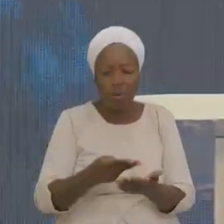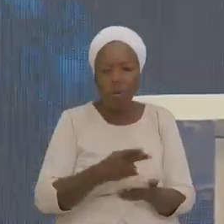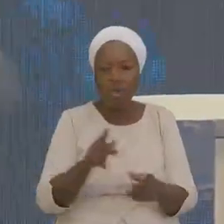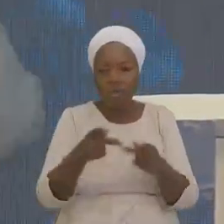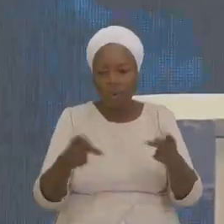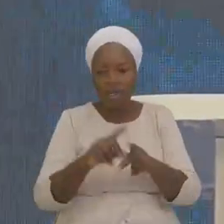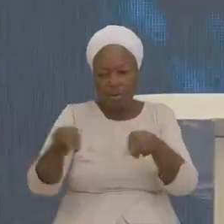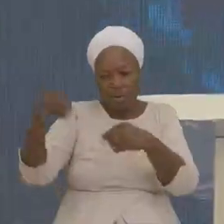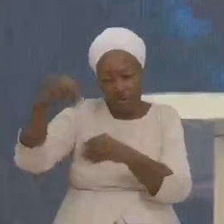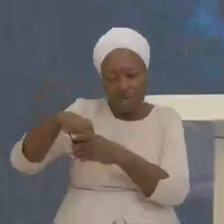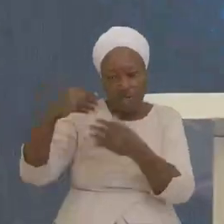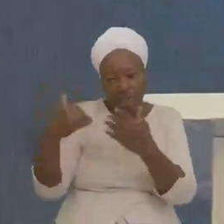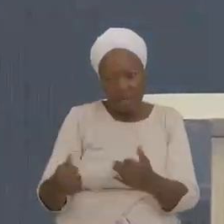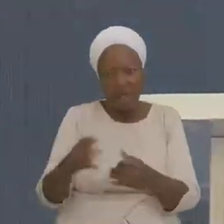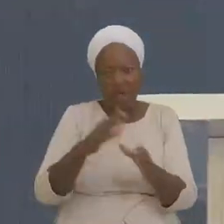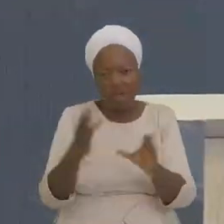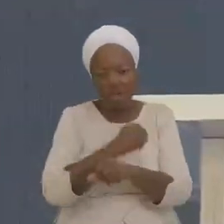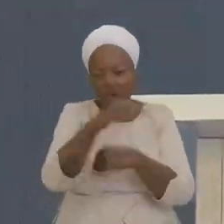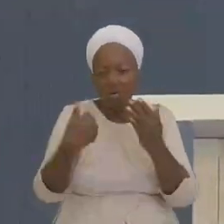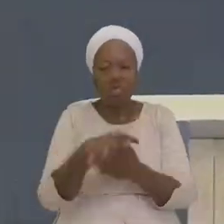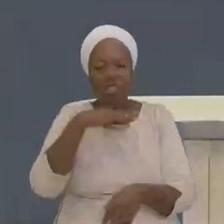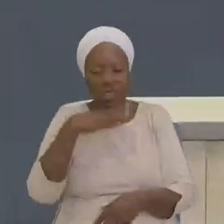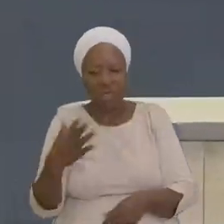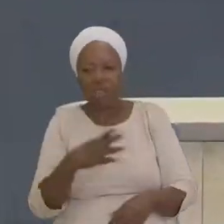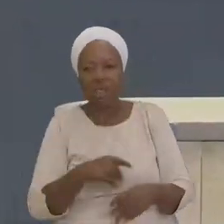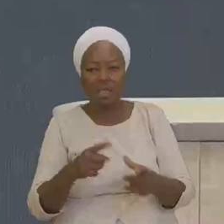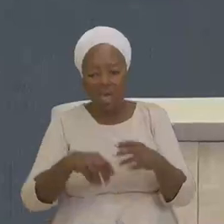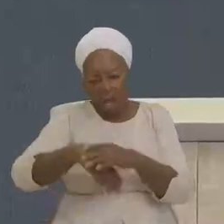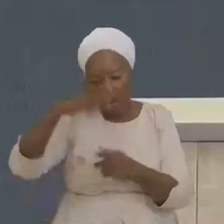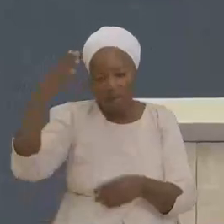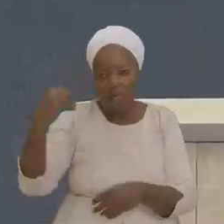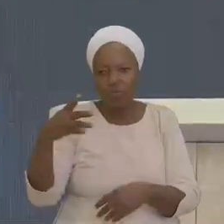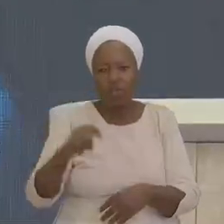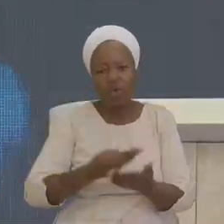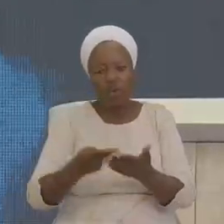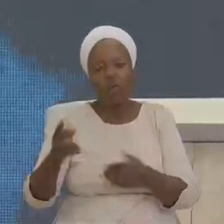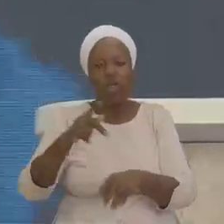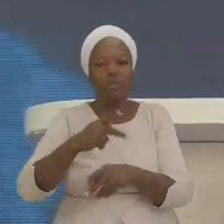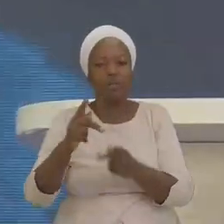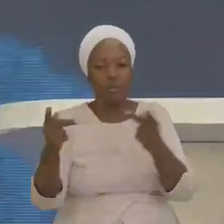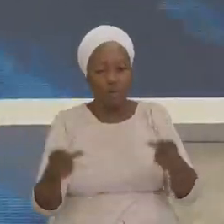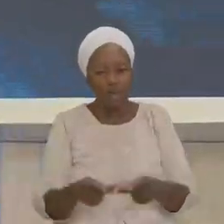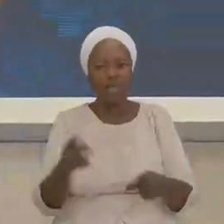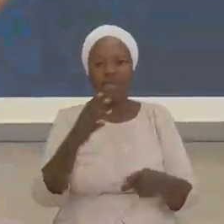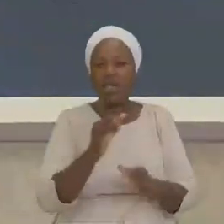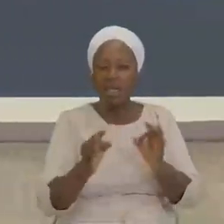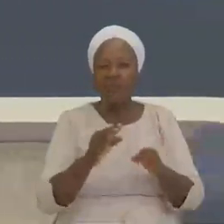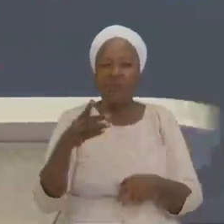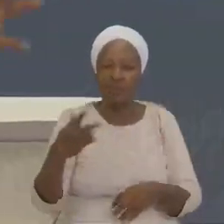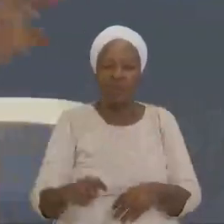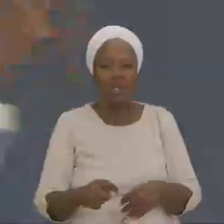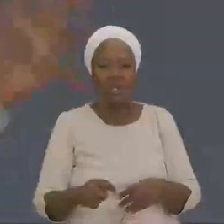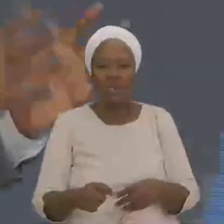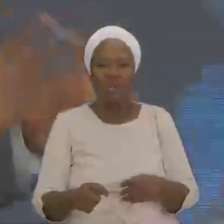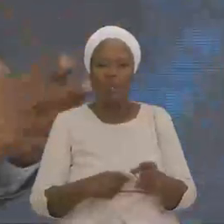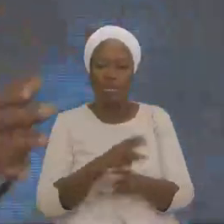purifié. Ils disent que le lieu saint, nous allons dedans. Et nous enlevons toutes les saletés hors du